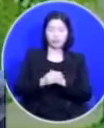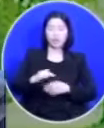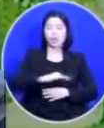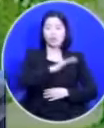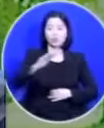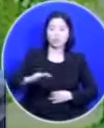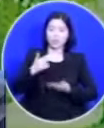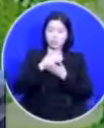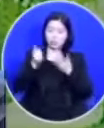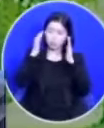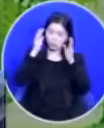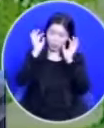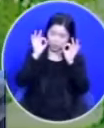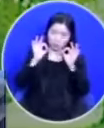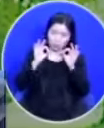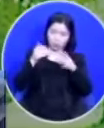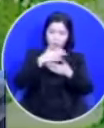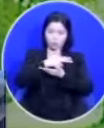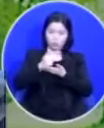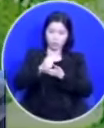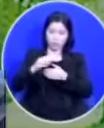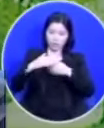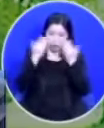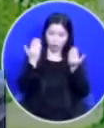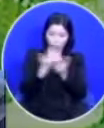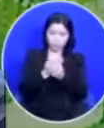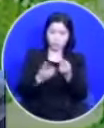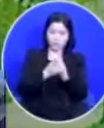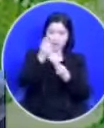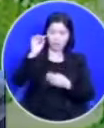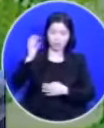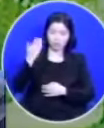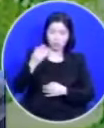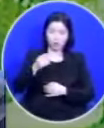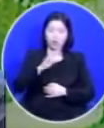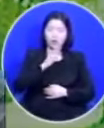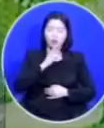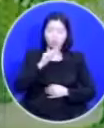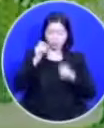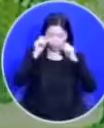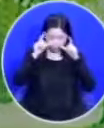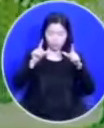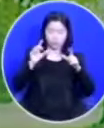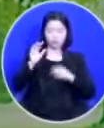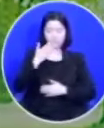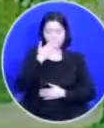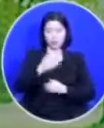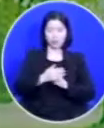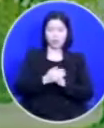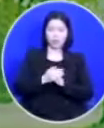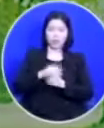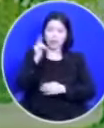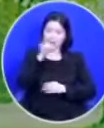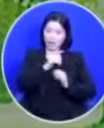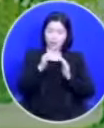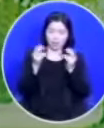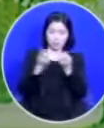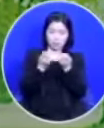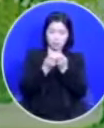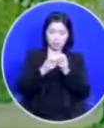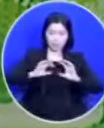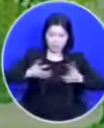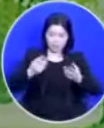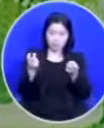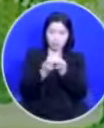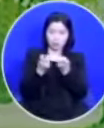주님을 바라보고 주님과 온전히 않아 되고 나면 비로소 눈이 뜨입니다 악한 방법으로 세상 방법으로